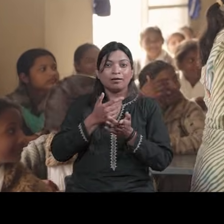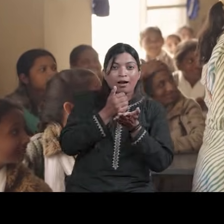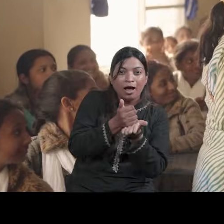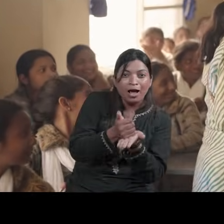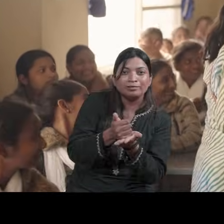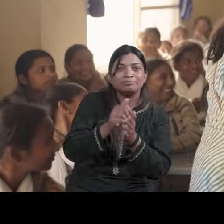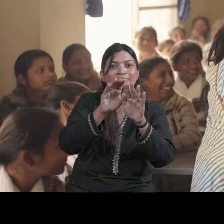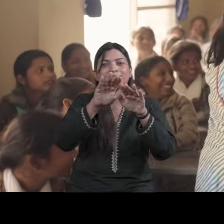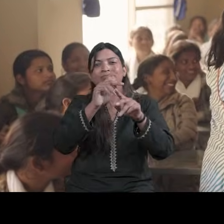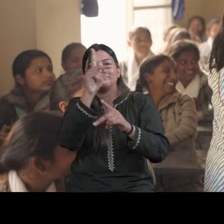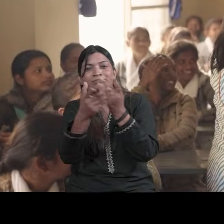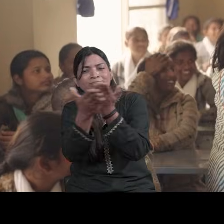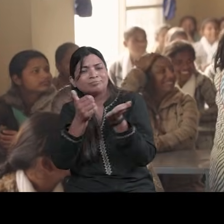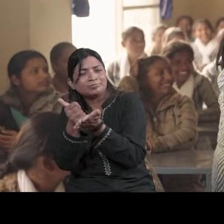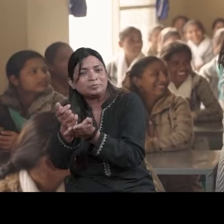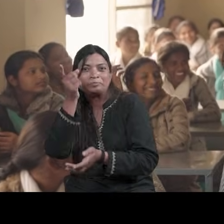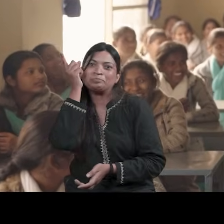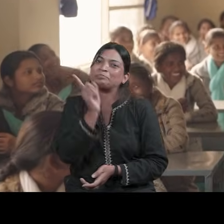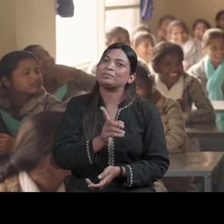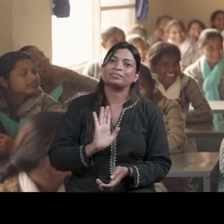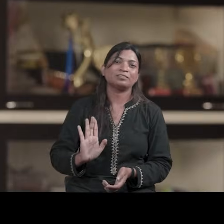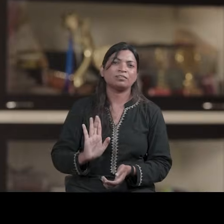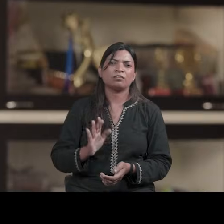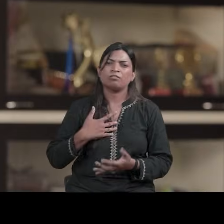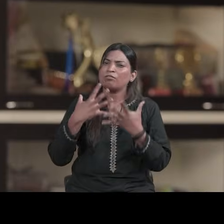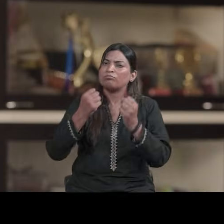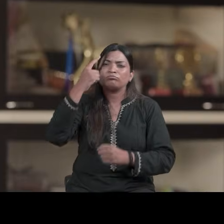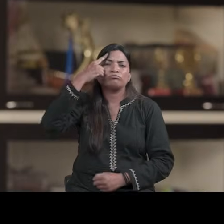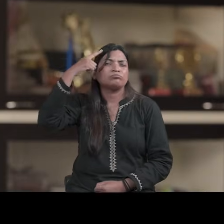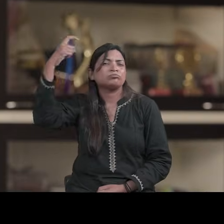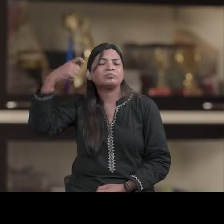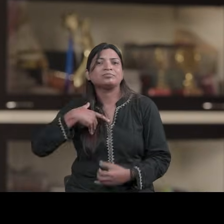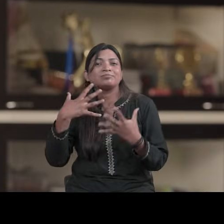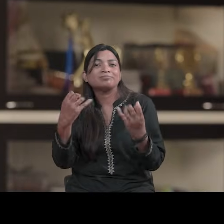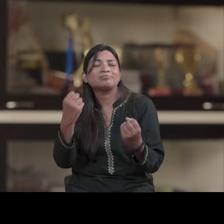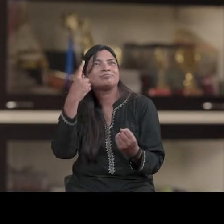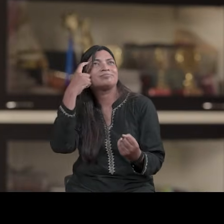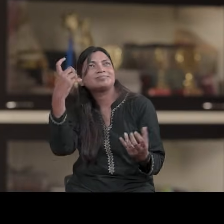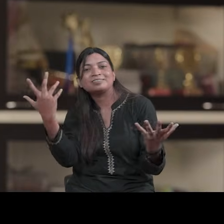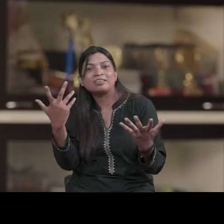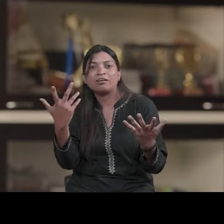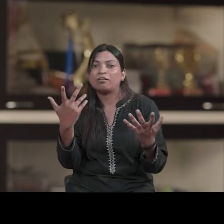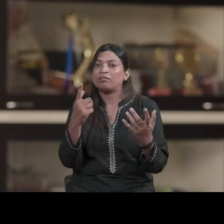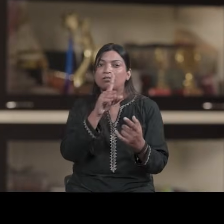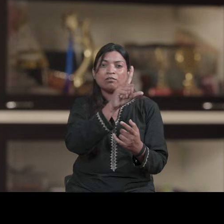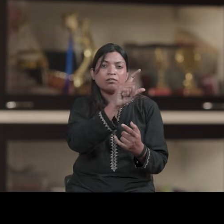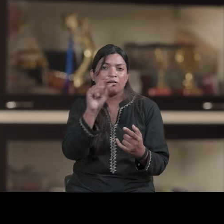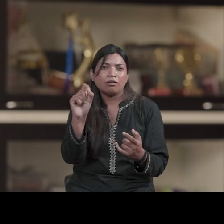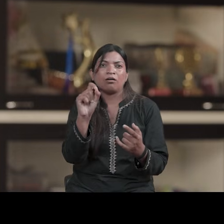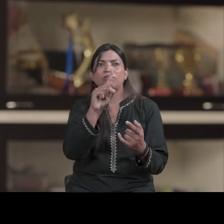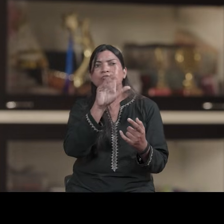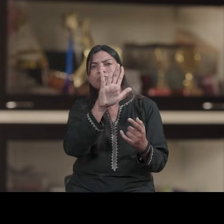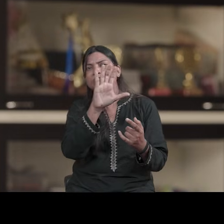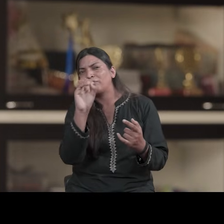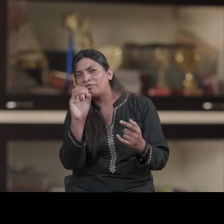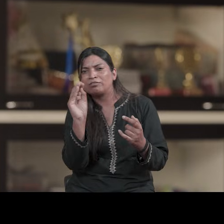किसी काम आ सकें, ये हमारे लिए बहुत इम्पोर्टेंट है। सपना यही है कि बहुत सारे बच्चों को अकेडमिक, अभी हमारे पास में 100 से ज़्यादा बच्चे